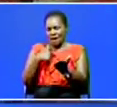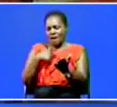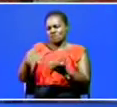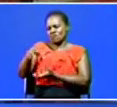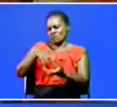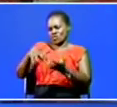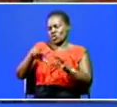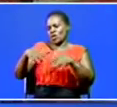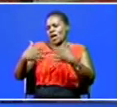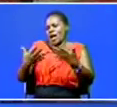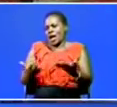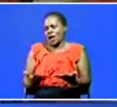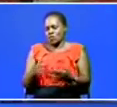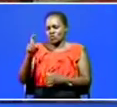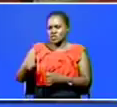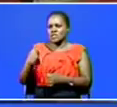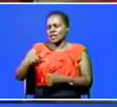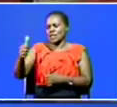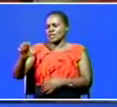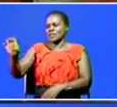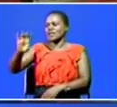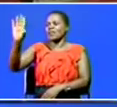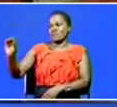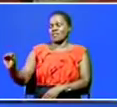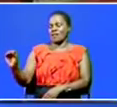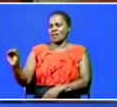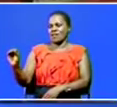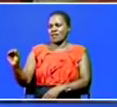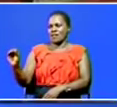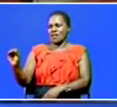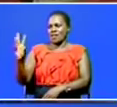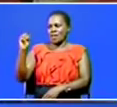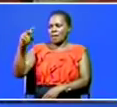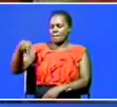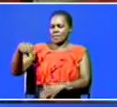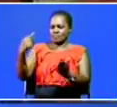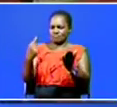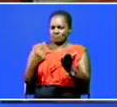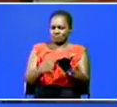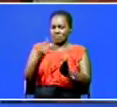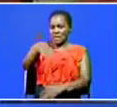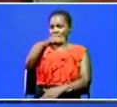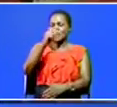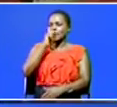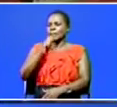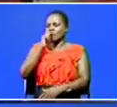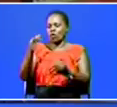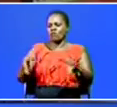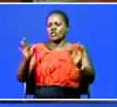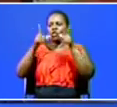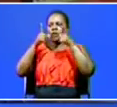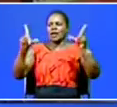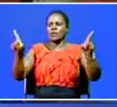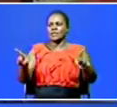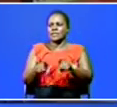huo jinsi zitakavyohitajika nchi za Jumuiya ya Afrika Mashariki. Bunge la Tanzania utumia Kiswahili ambayo ni lugha rasmi na